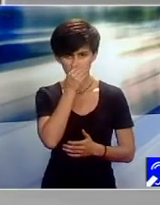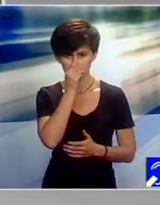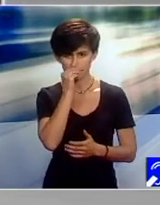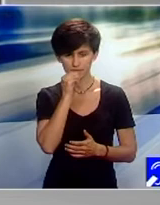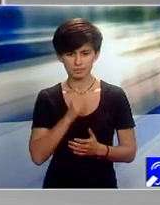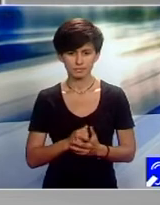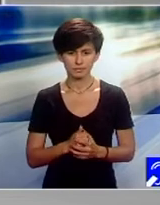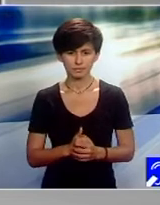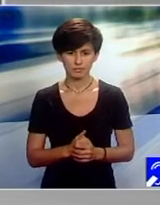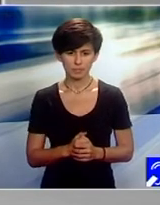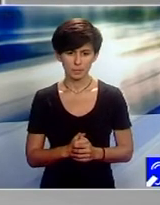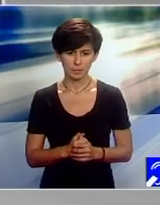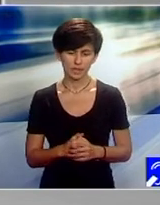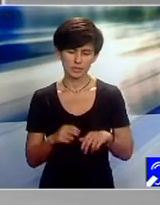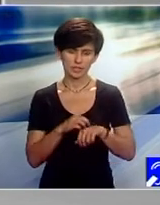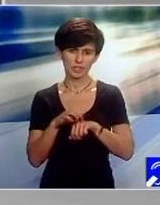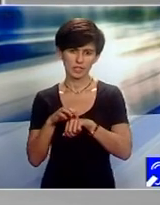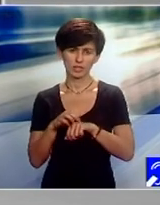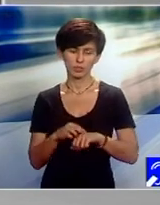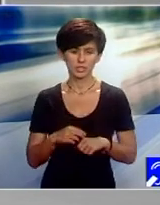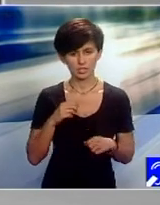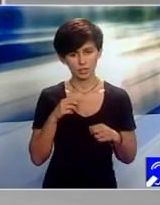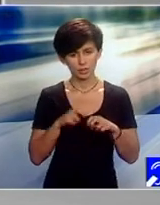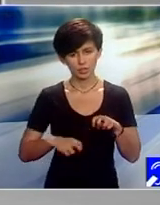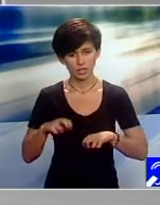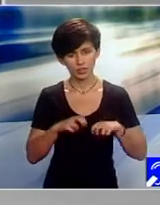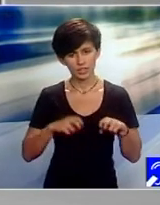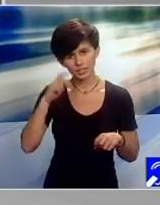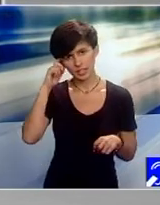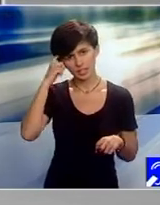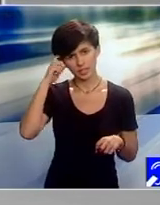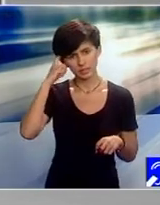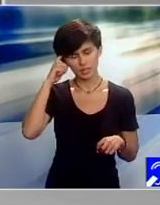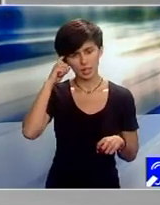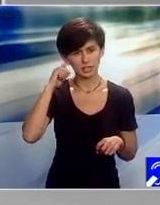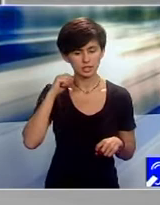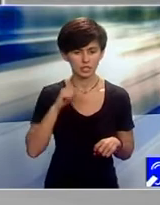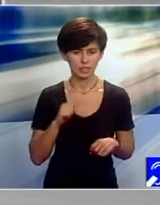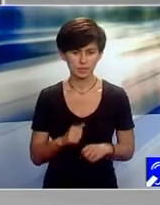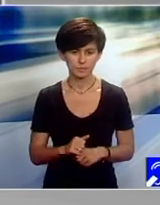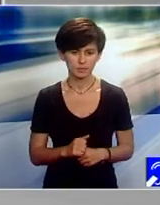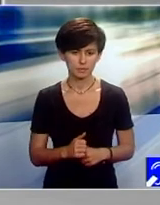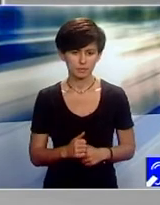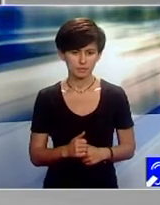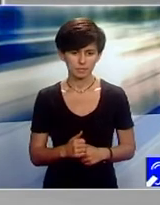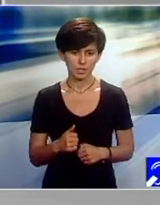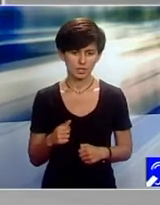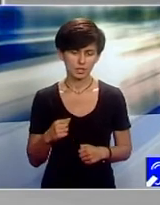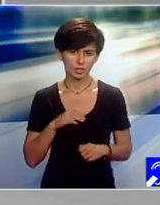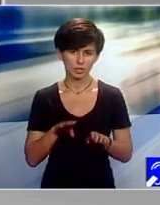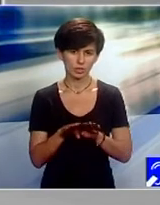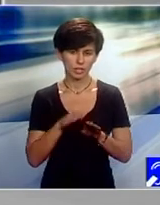consult psihiatric, acolo unde Cătălin a fost și printre cei 15 colegi care au participat la